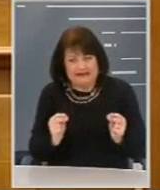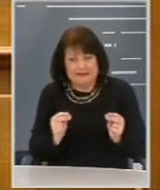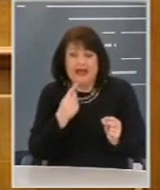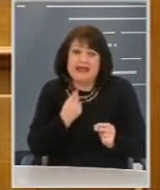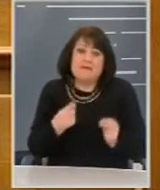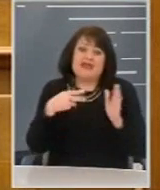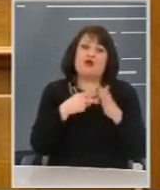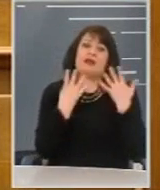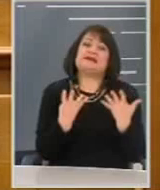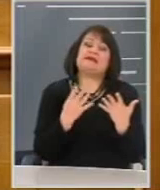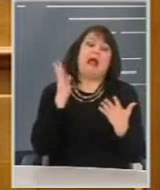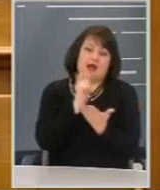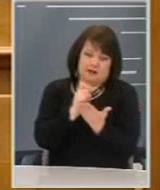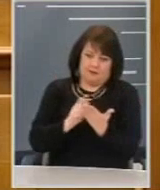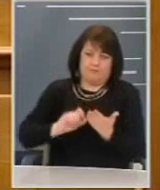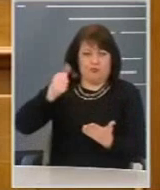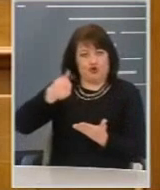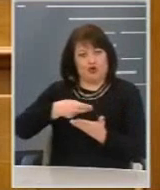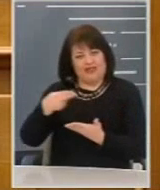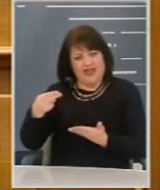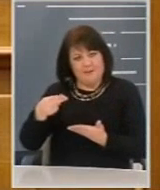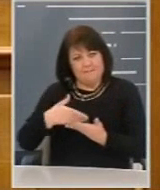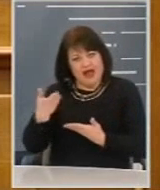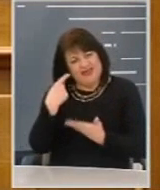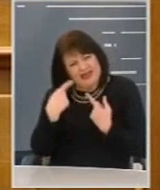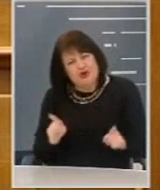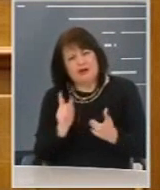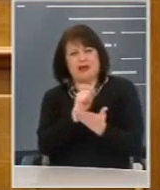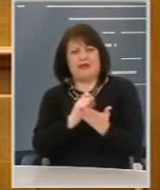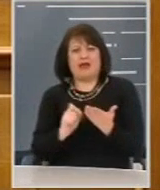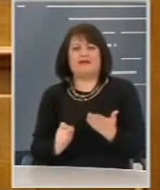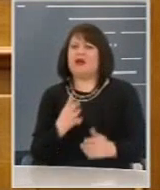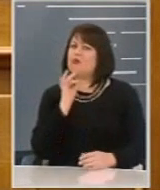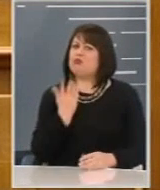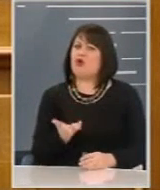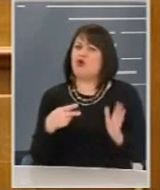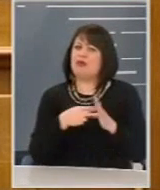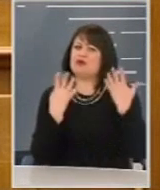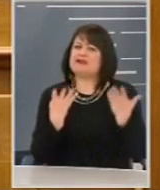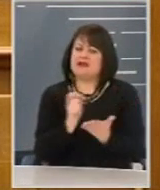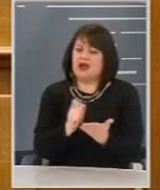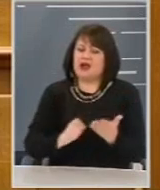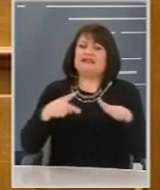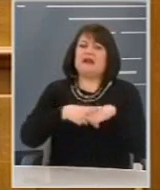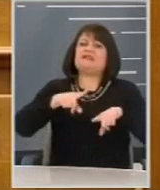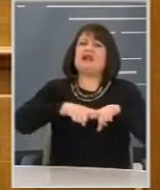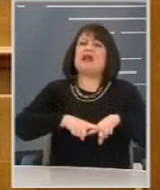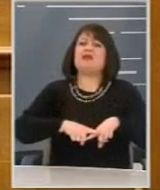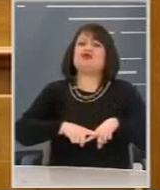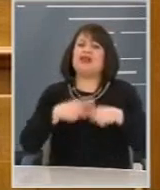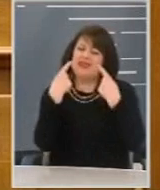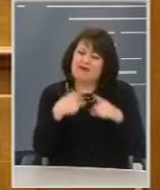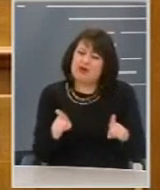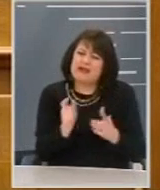το 2009 για το πρώτο θέμα θα έγραφα άλλα πράγματα? Και γιατί δεν τα έγραφε το 2009 η Τράπεζα Ελλάδος λοιπόν αυτά τα